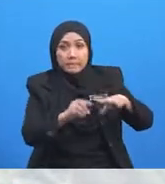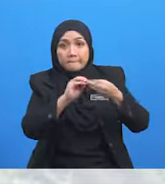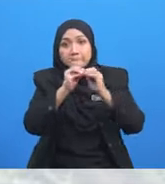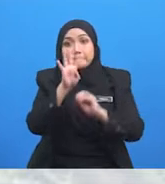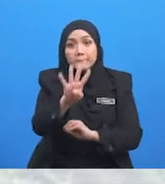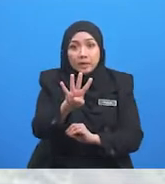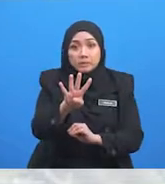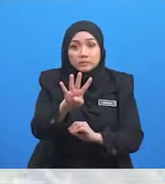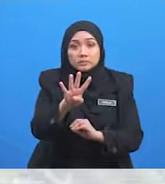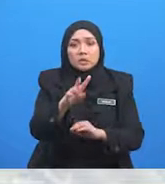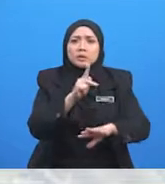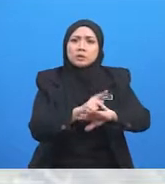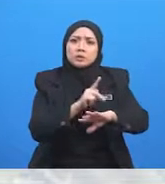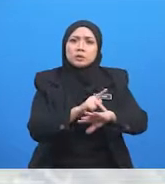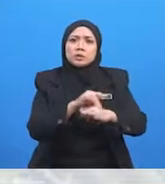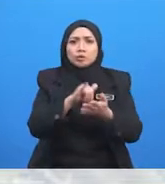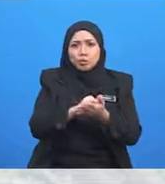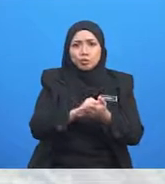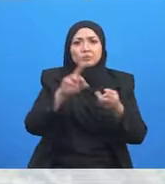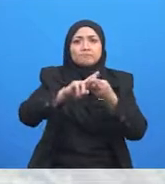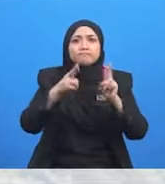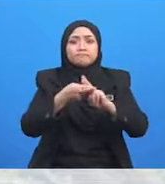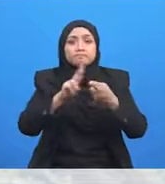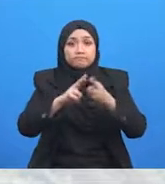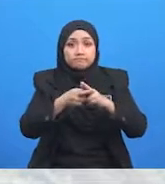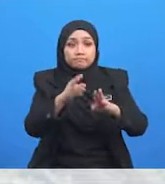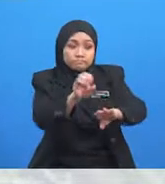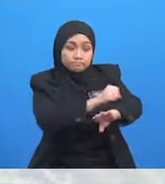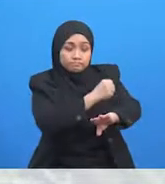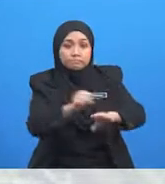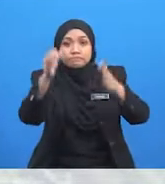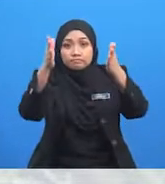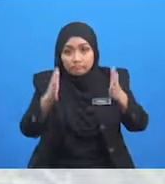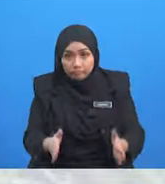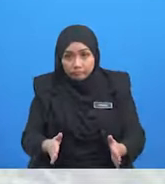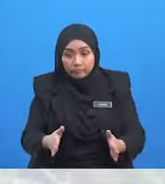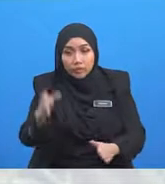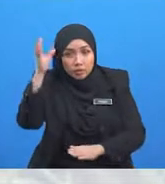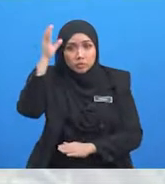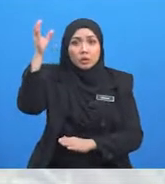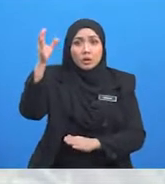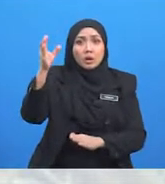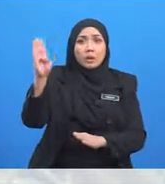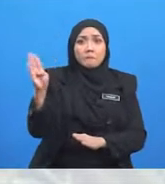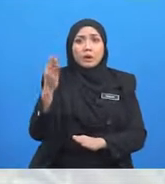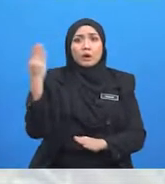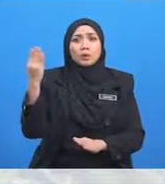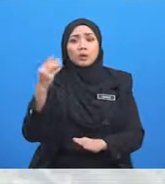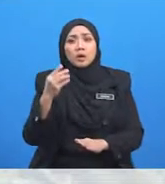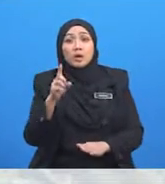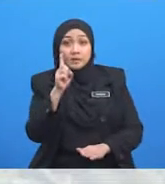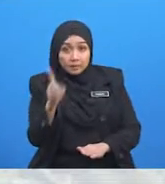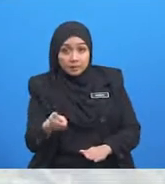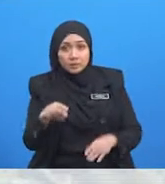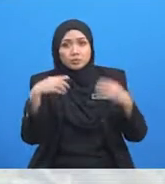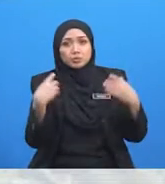ketika rakan penyajak telah sedar bahawa dia telah mengabaikan